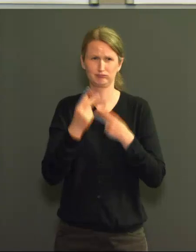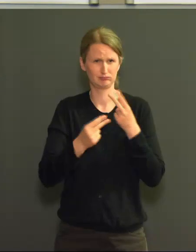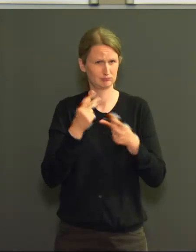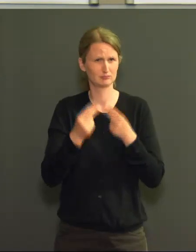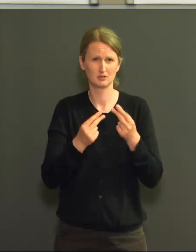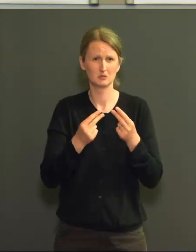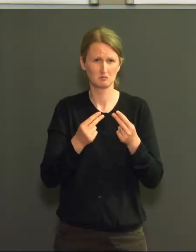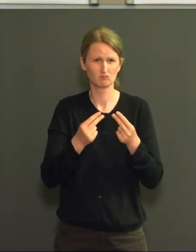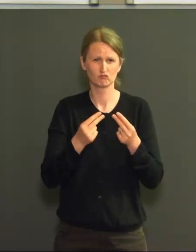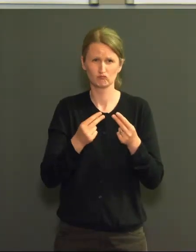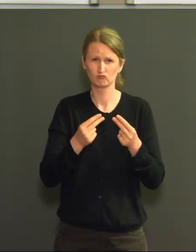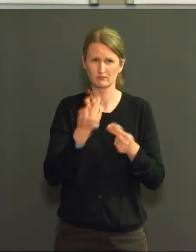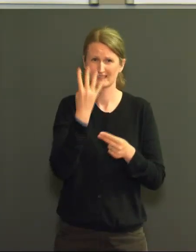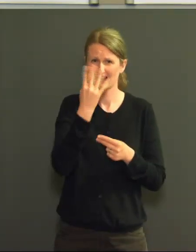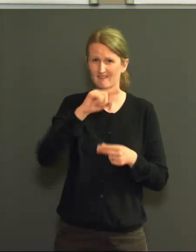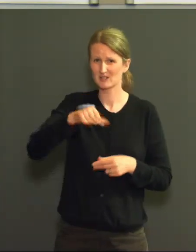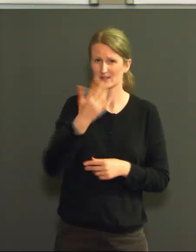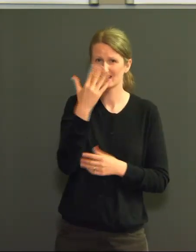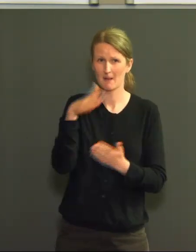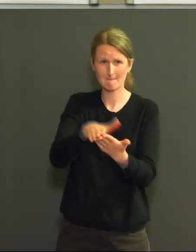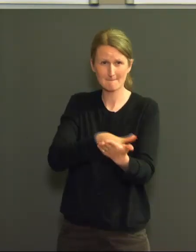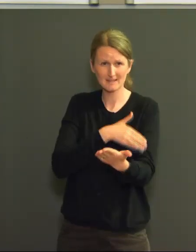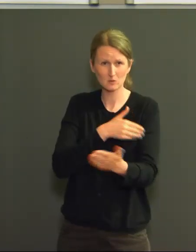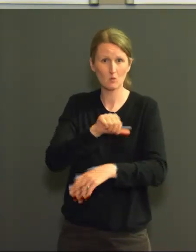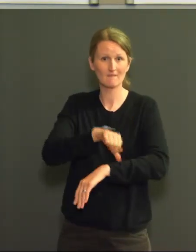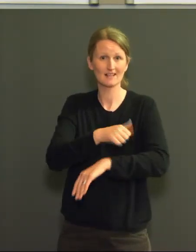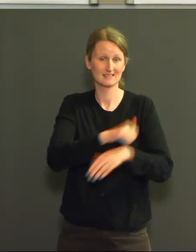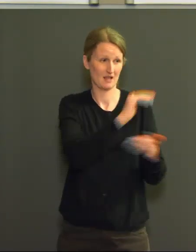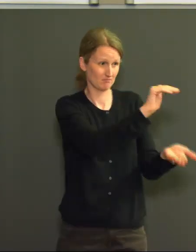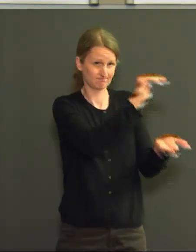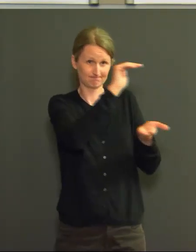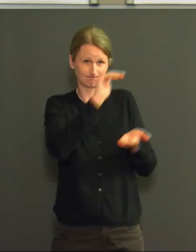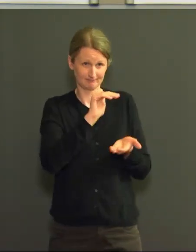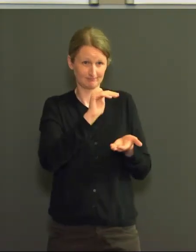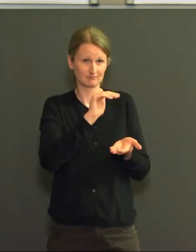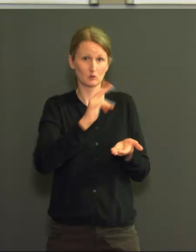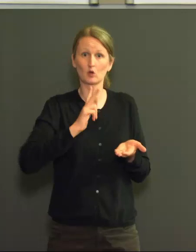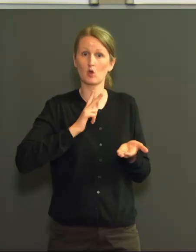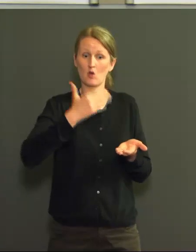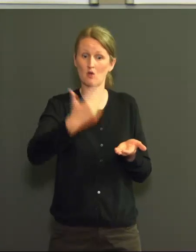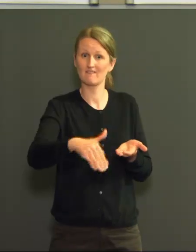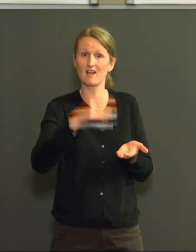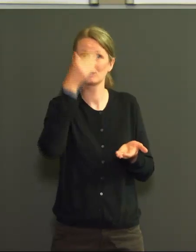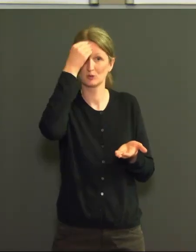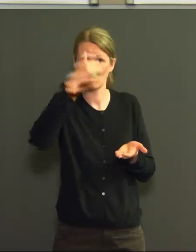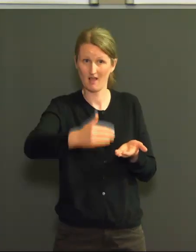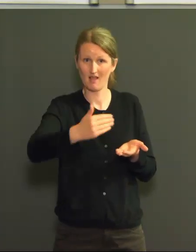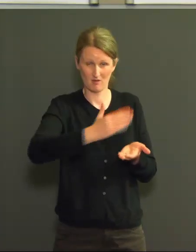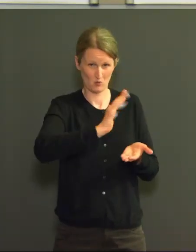vaccins seront livrés d'ici fin juin, ce qui constitue un nouveau record.